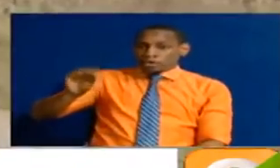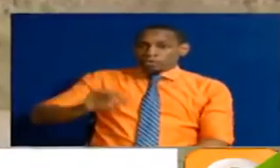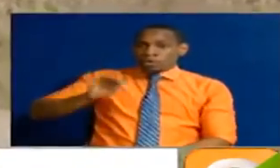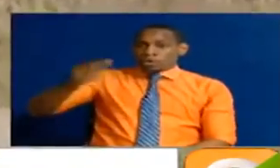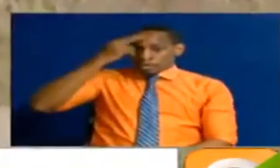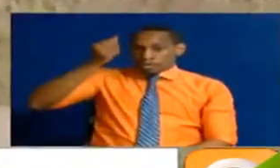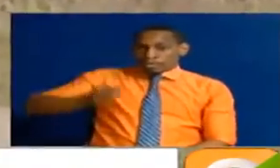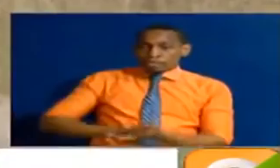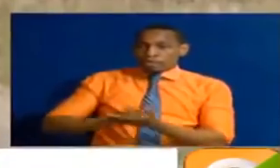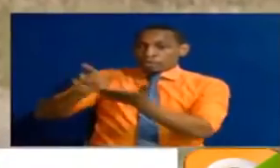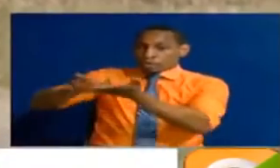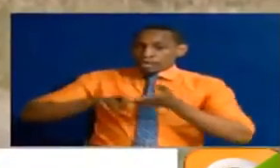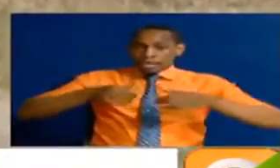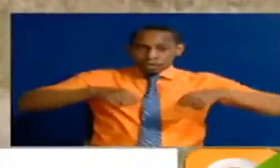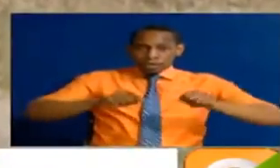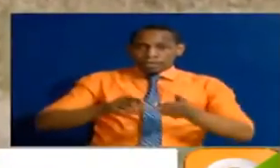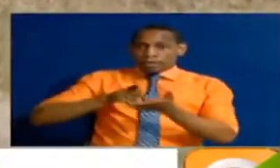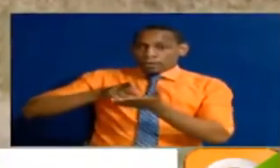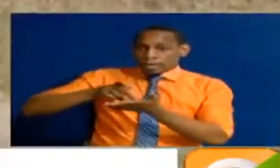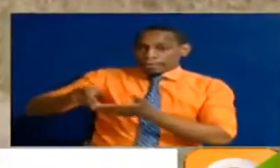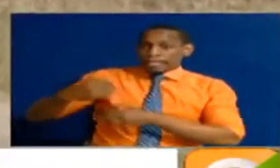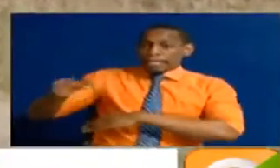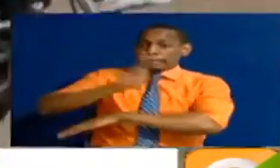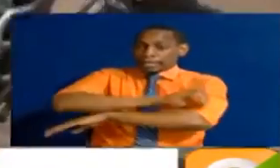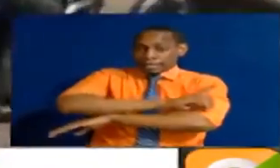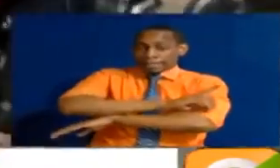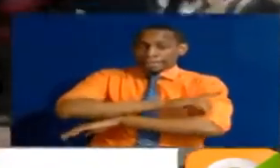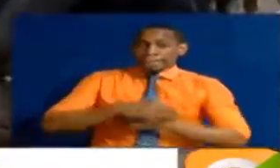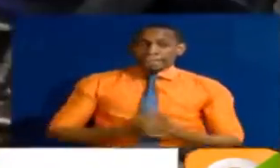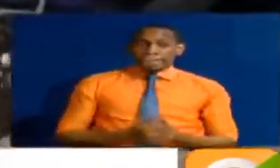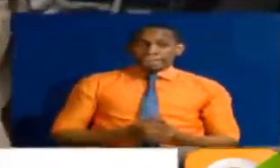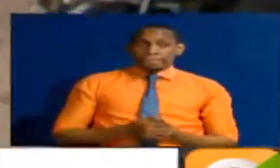Kajiado hukopa pikipiki hizo na kuzilipa kila siku.